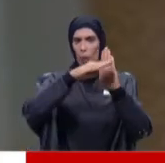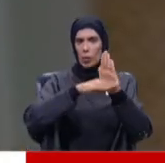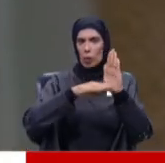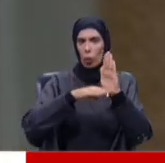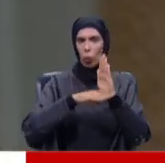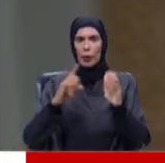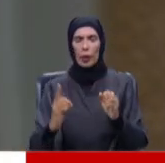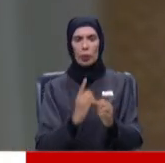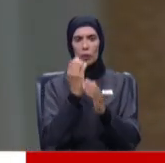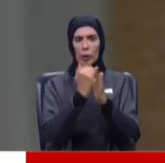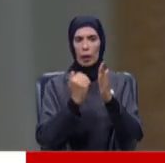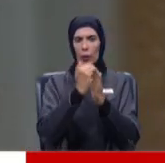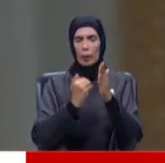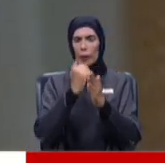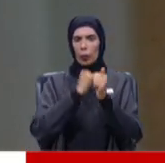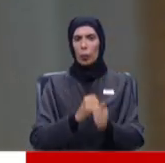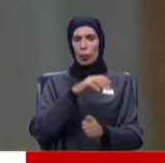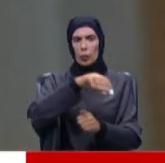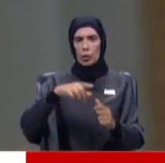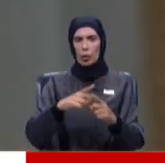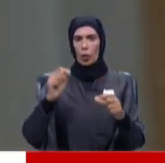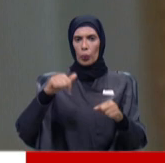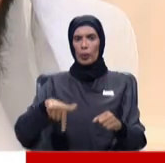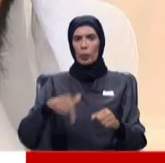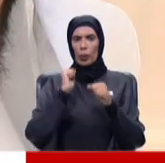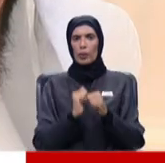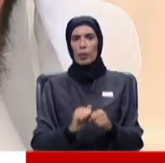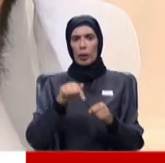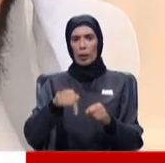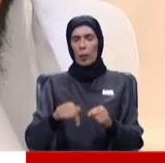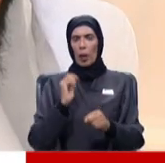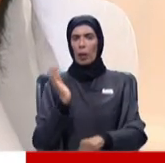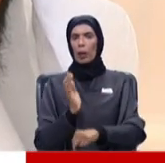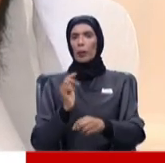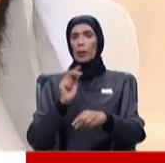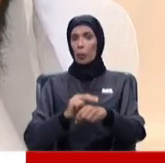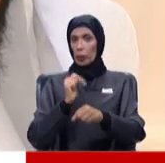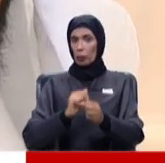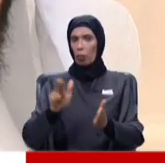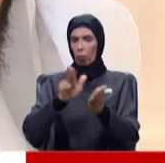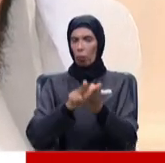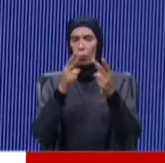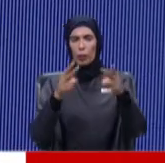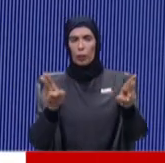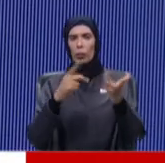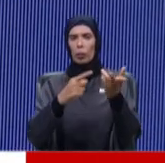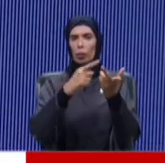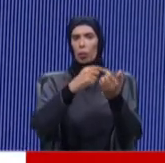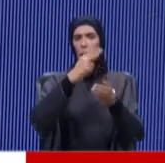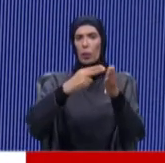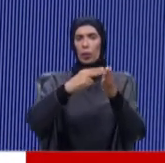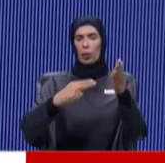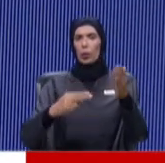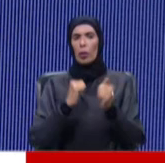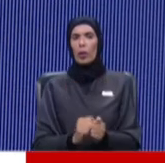برنامج الوحدة الاقتصادية بين دول مجلس التعاون لدول الخليج العربية. كما اعتمدت اللجنة توصيات وقرارات